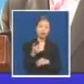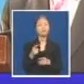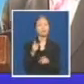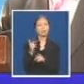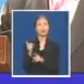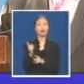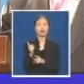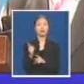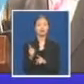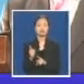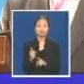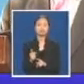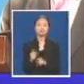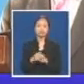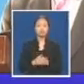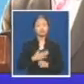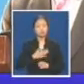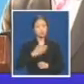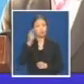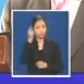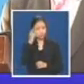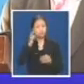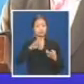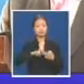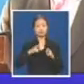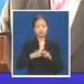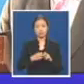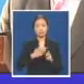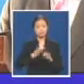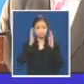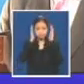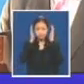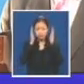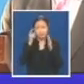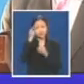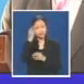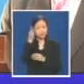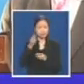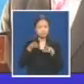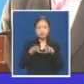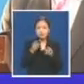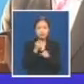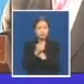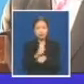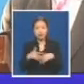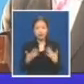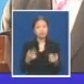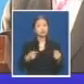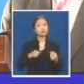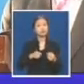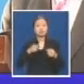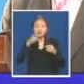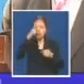ปัญหานี้เป็นปัญหาที่ผมจึงมีความตั้งใจว่าทำอย่างไรในที่สุดแล้วพี่น้องคนไทยทั่วประเ